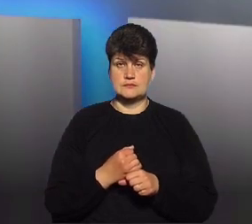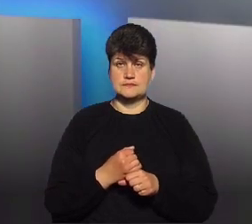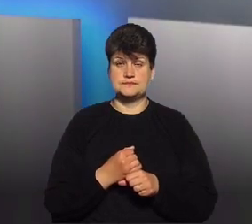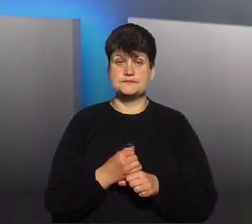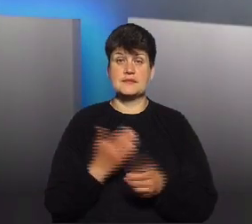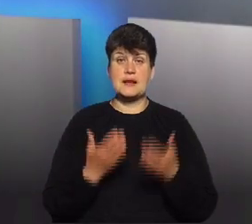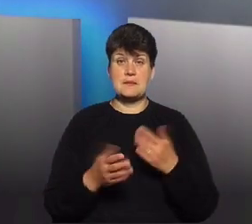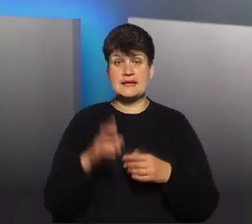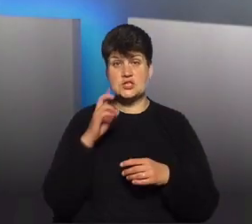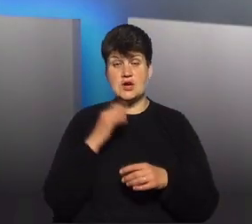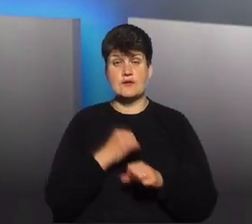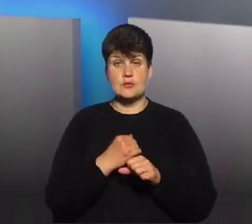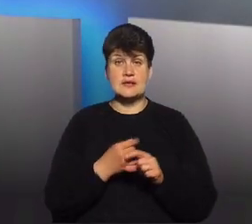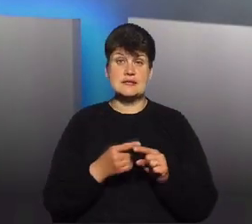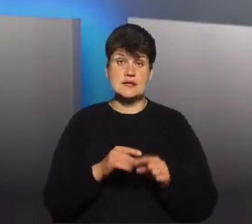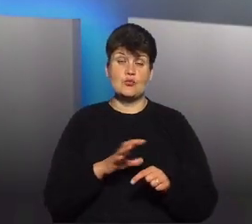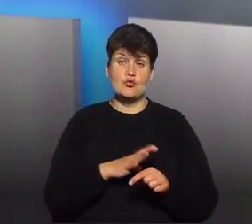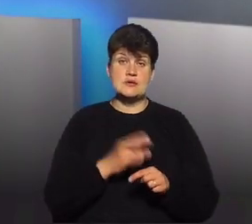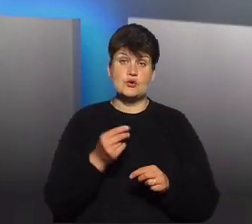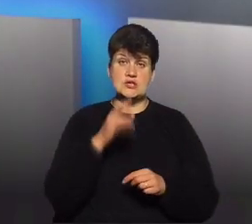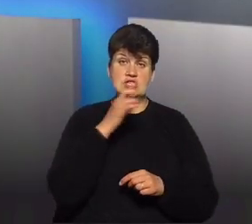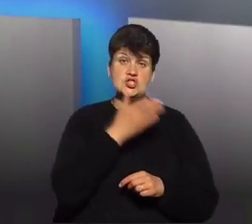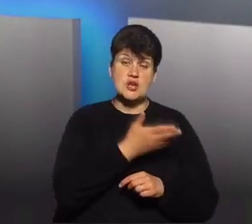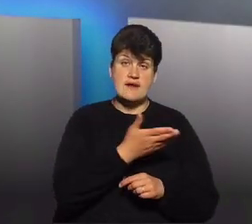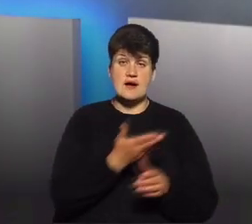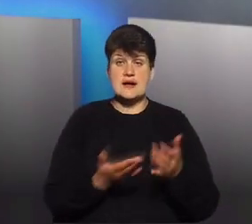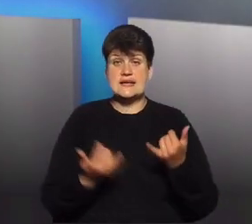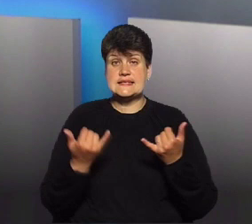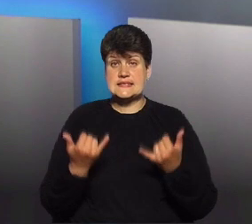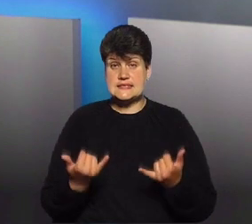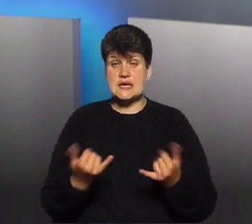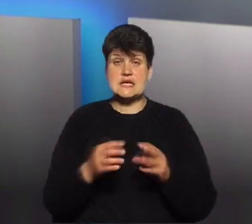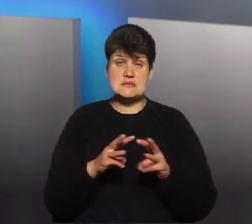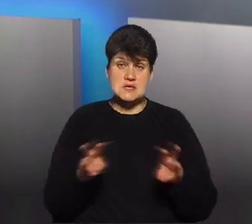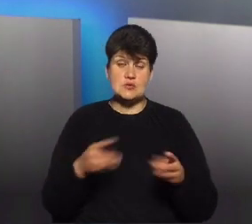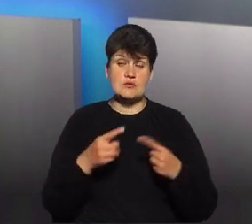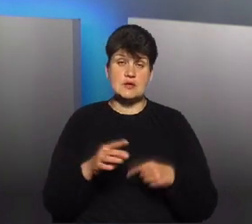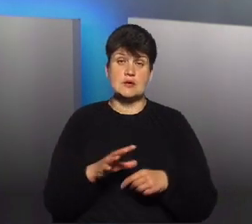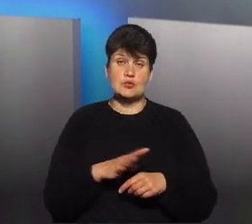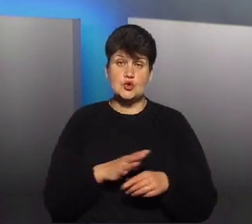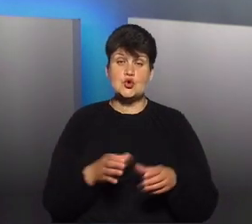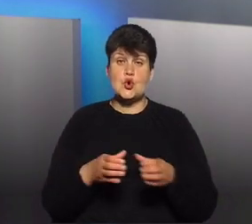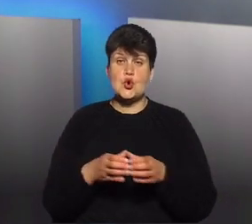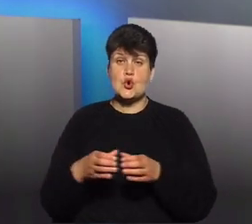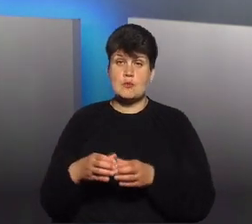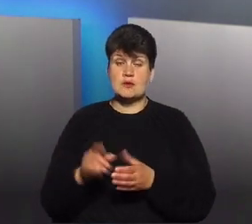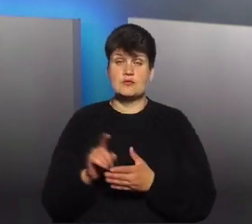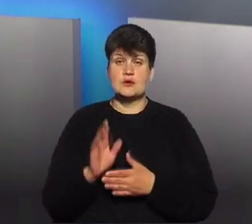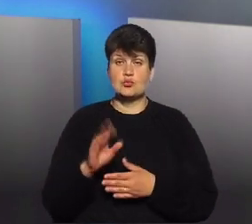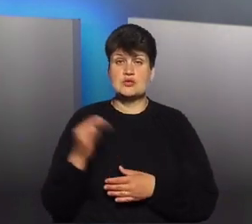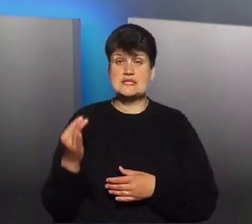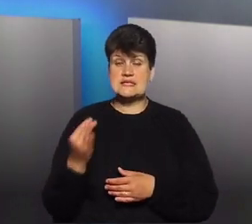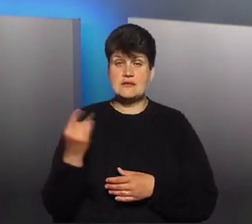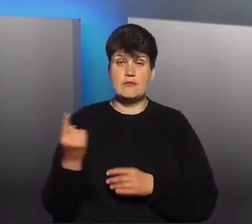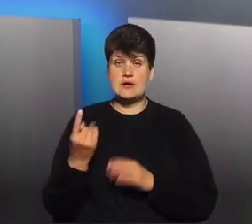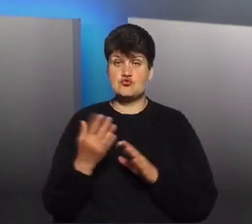робила, то це за кошт держави було б, а зараз і також з міністром говорили, що громади повинні бути зацікавлені в цьому в першу чергу,